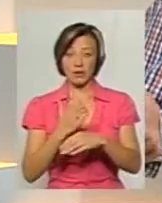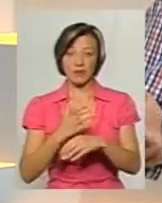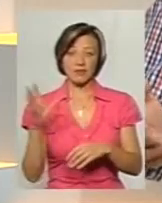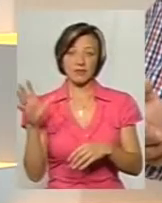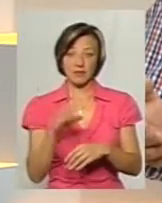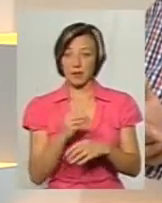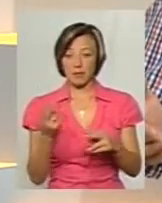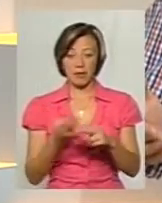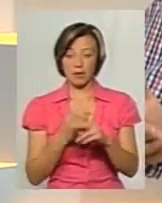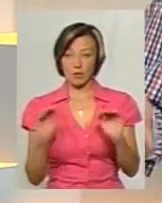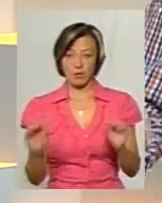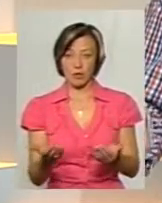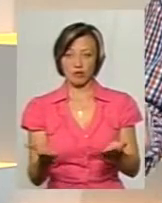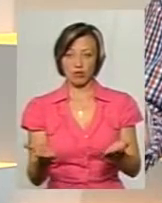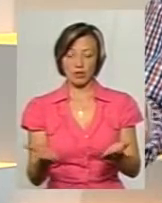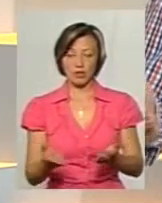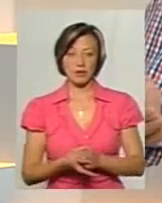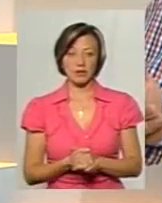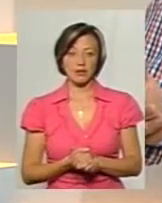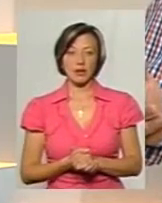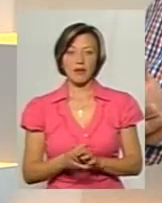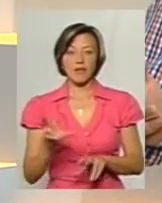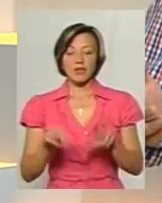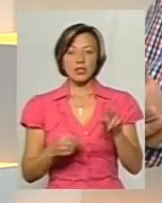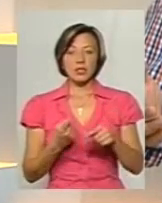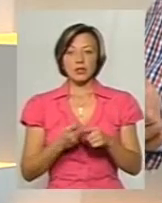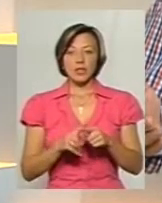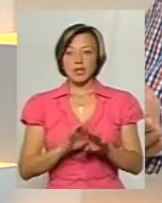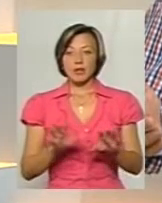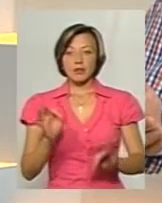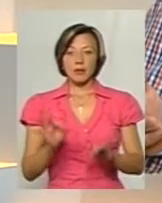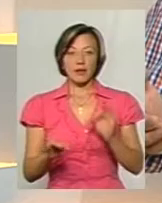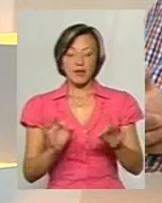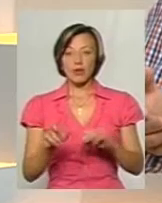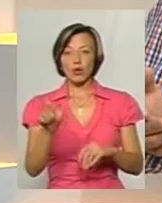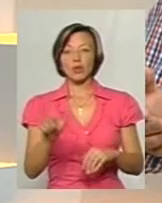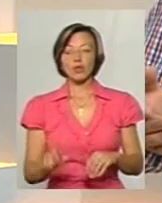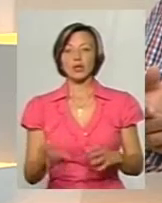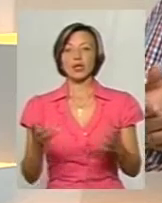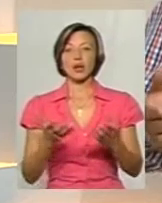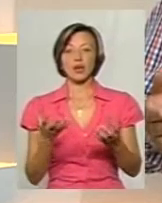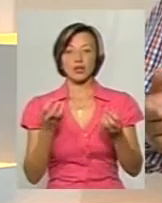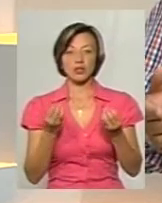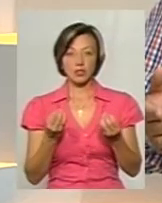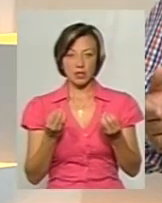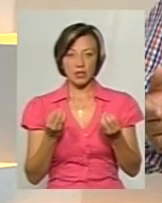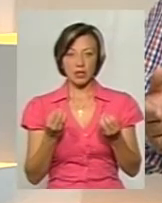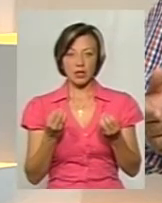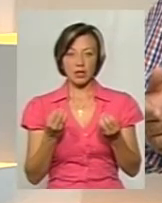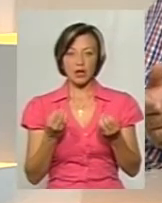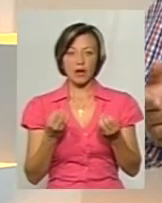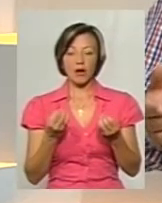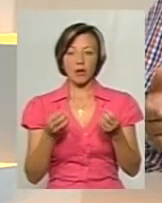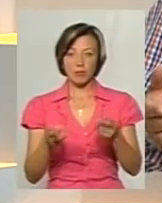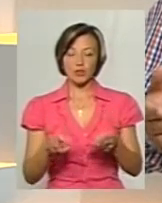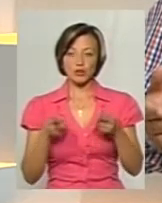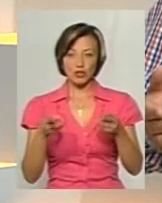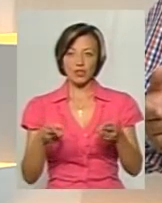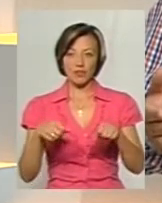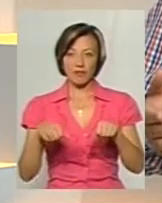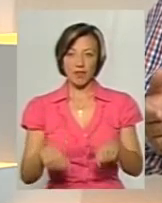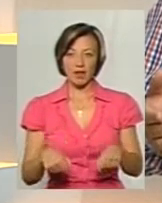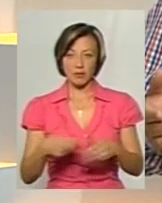без обмеження. Да? От це я вважаю, це теж несправедливо. І та людина, яка, до речі, ще при злочинній владі підписувала ці угоди про